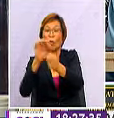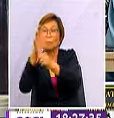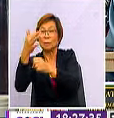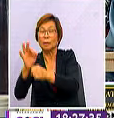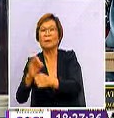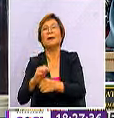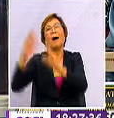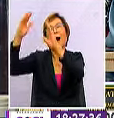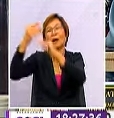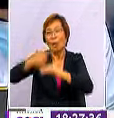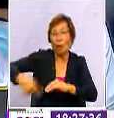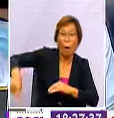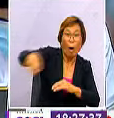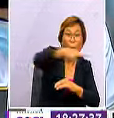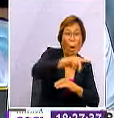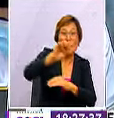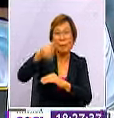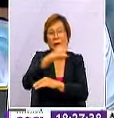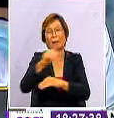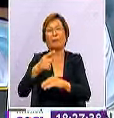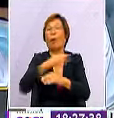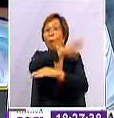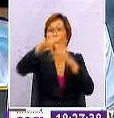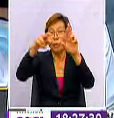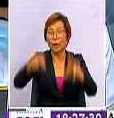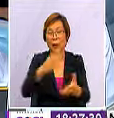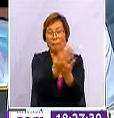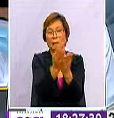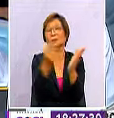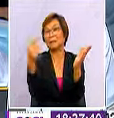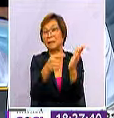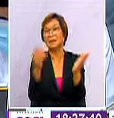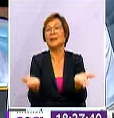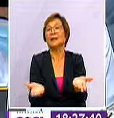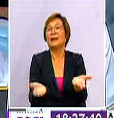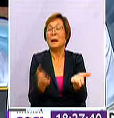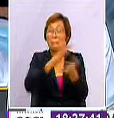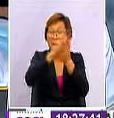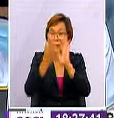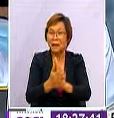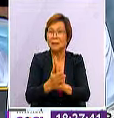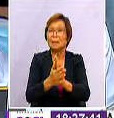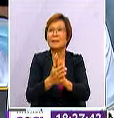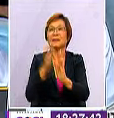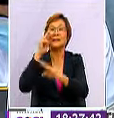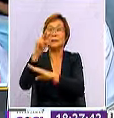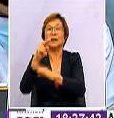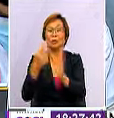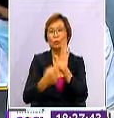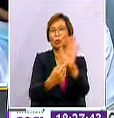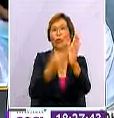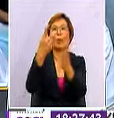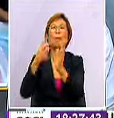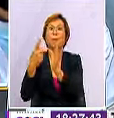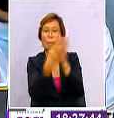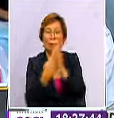dalam Dewan Yang Mulia ini maupun rakyat di luar sana, belanjawan ini dijulang menjadi kanun saksi perpaduan kita demi